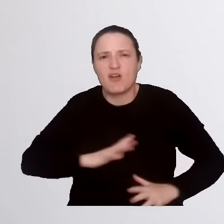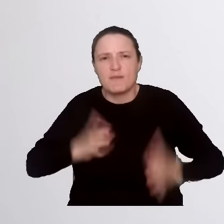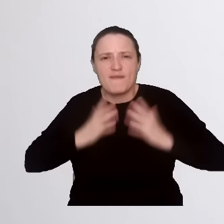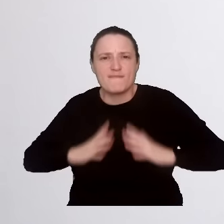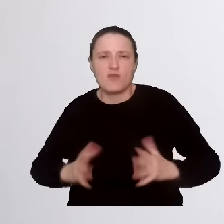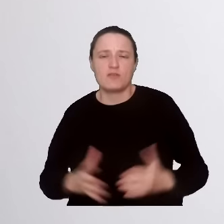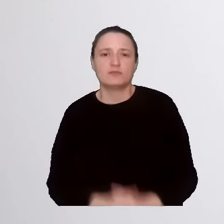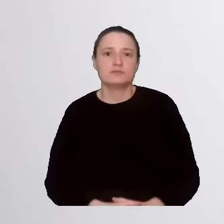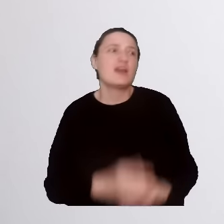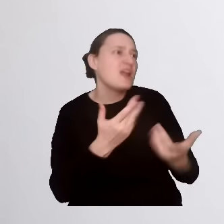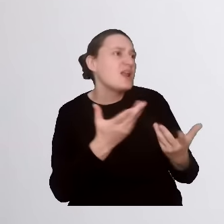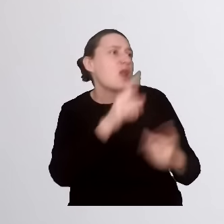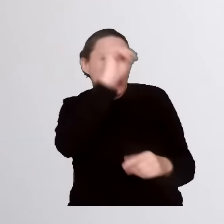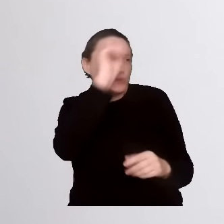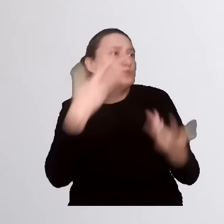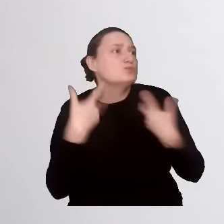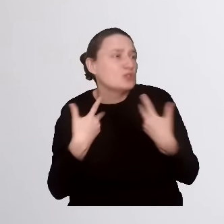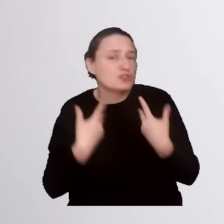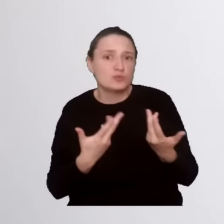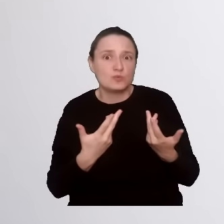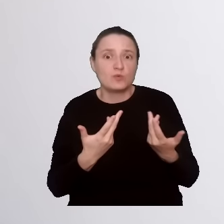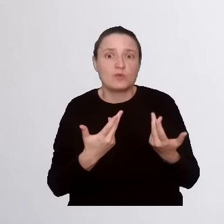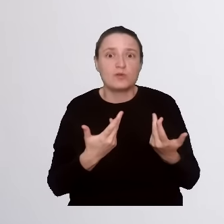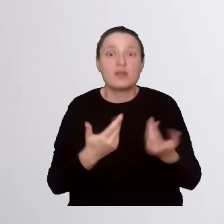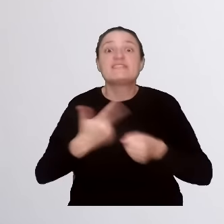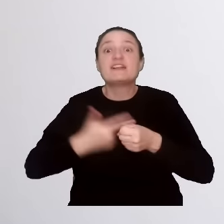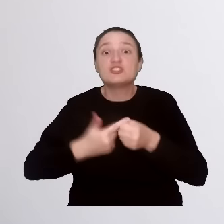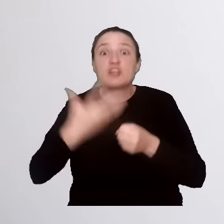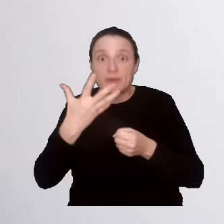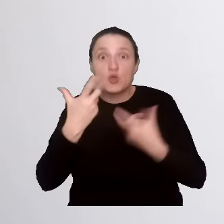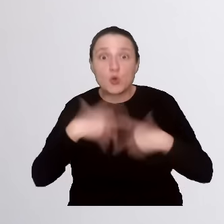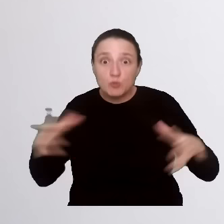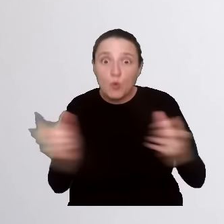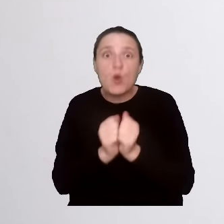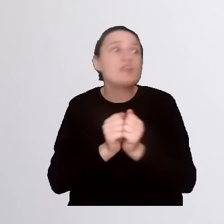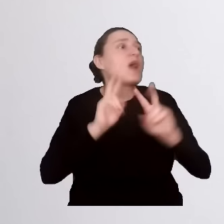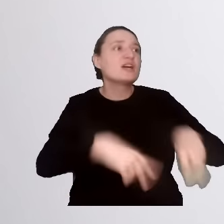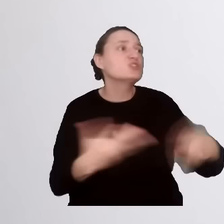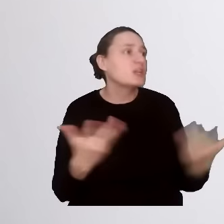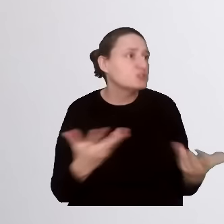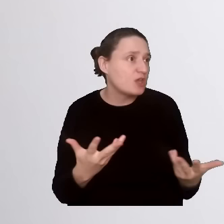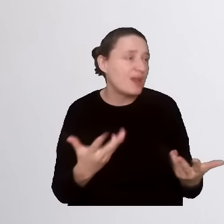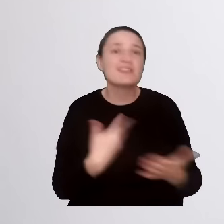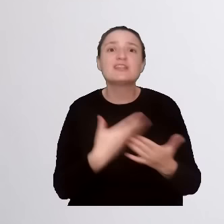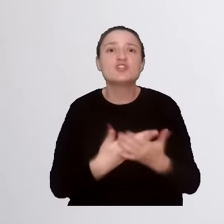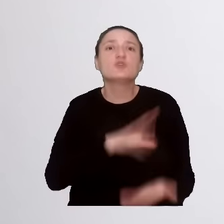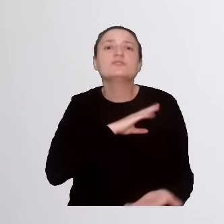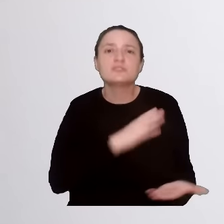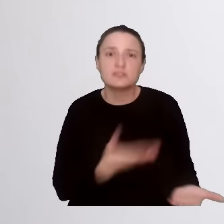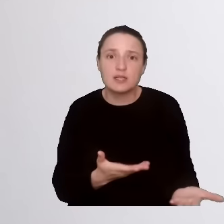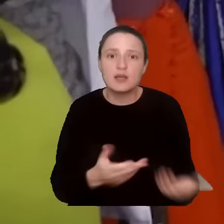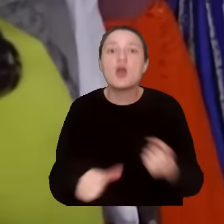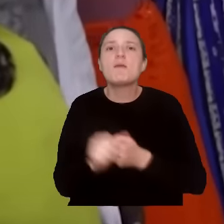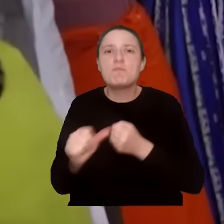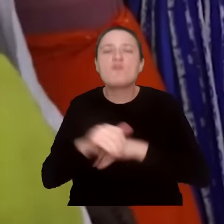Ilu ludzi przeżyło dzisiaj? Tylko 25 z nas udało się uratować. Gdzie jest reszta? Dlaczego zginęli? Z powodu